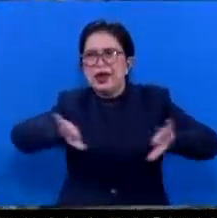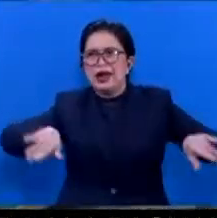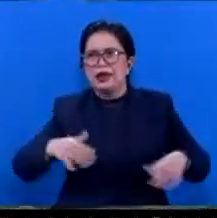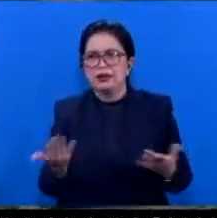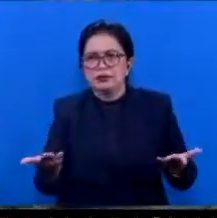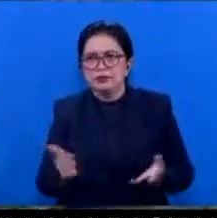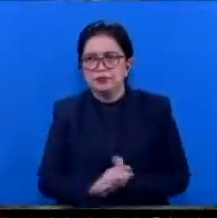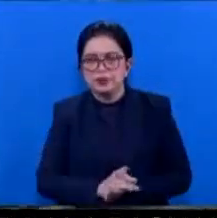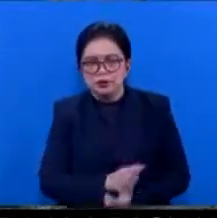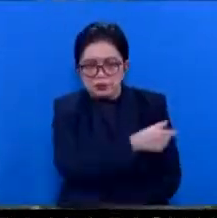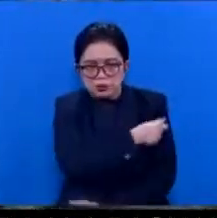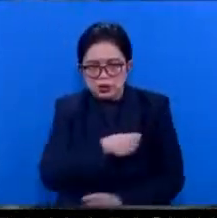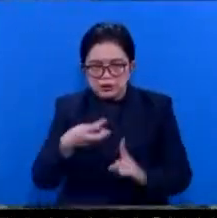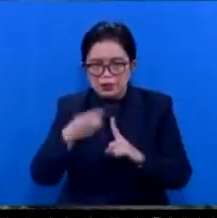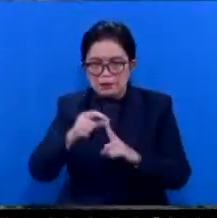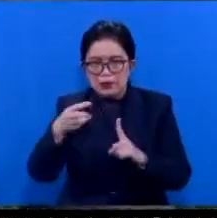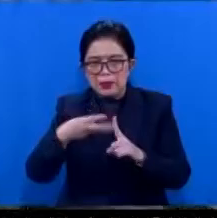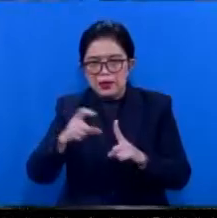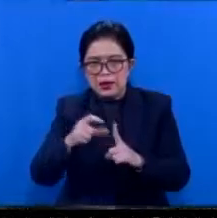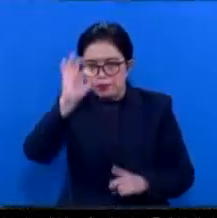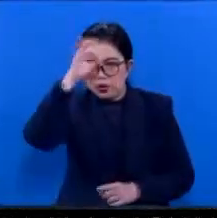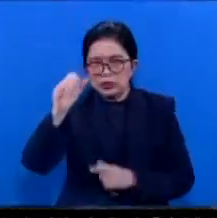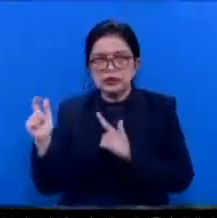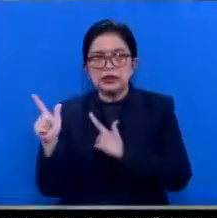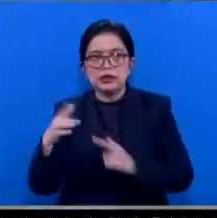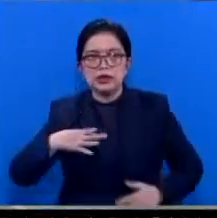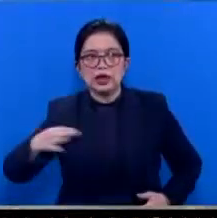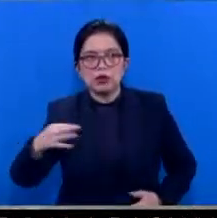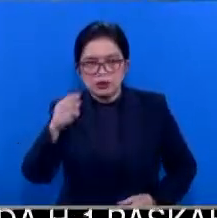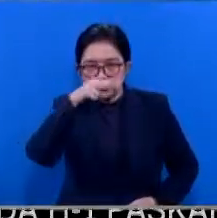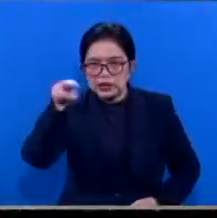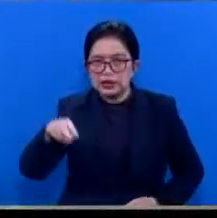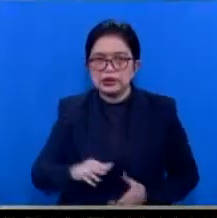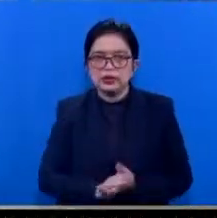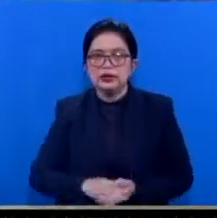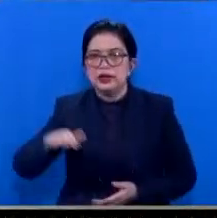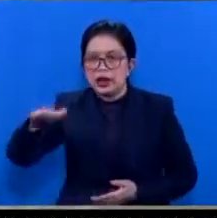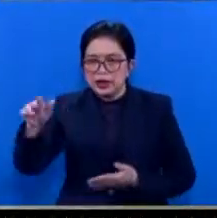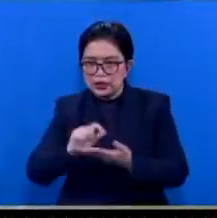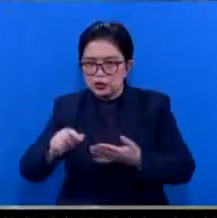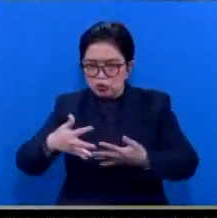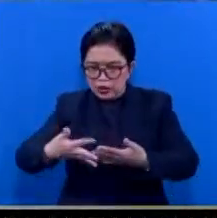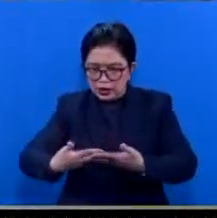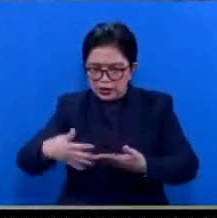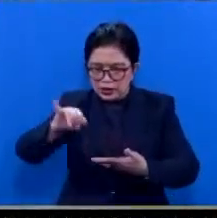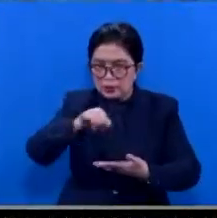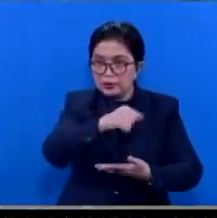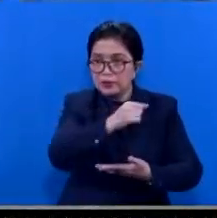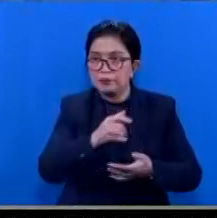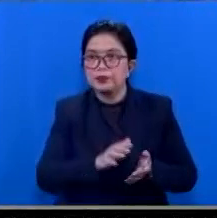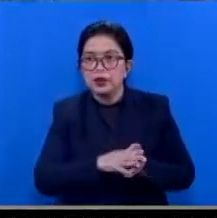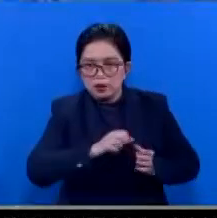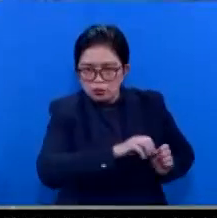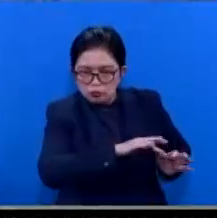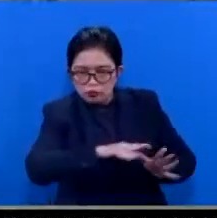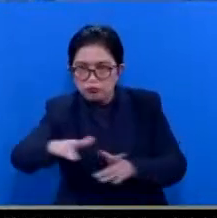Petugas BPBD, Tagana, TNI, Polri, serta relawan berusaha mencari seorang santri pondok pesantren yang hilang terbawa arus sungai Cisangu di